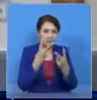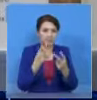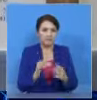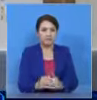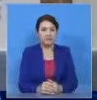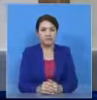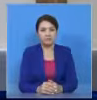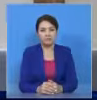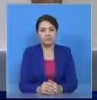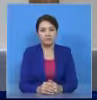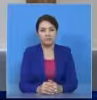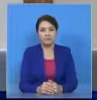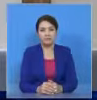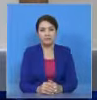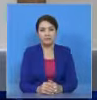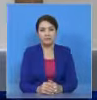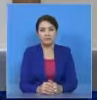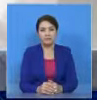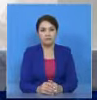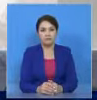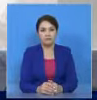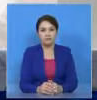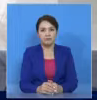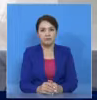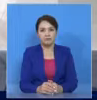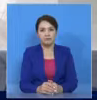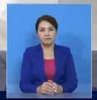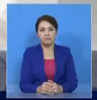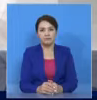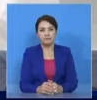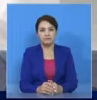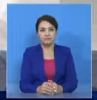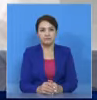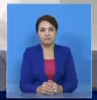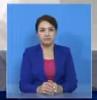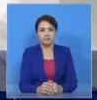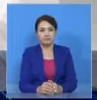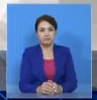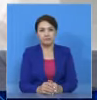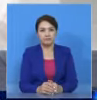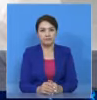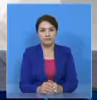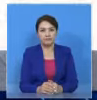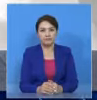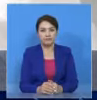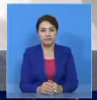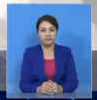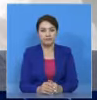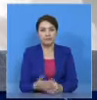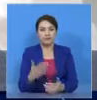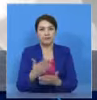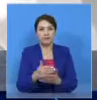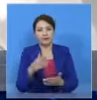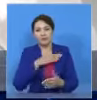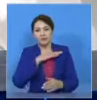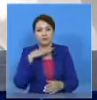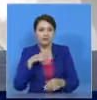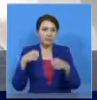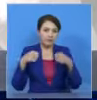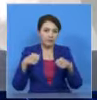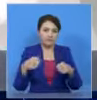мы приобрели в этом году все это дело на открытие 10 среди динарий оботру нас парня с продуктом